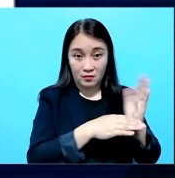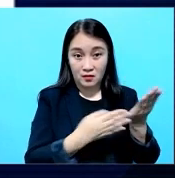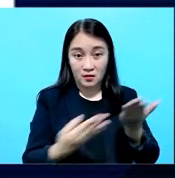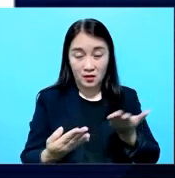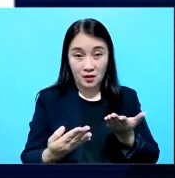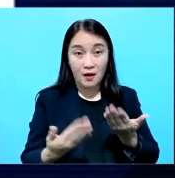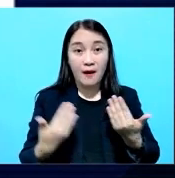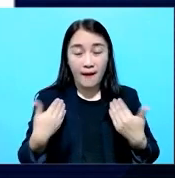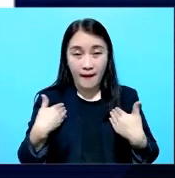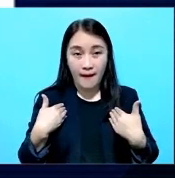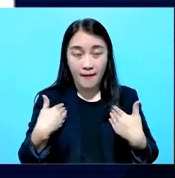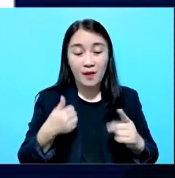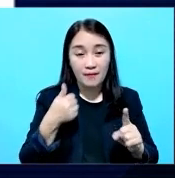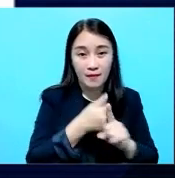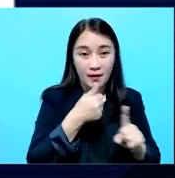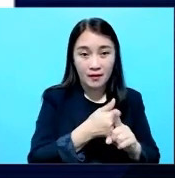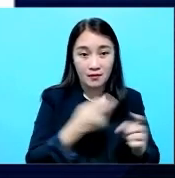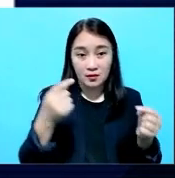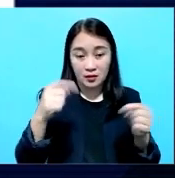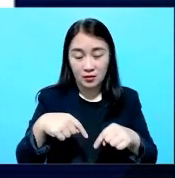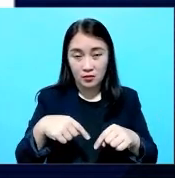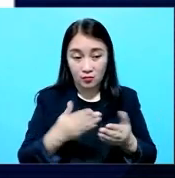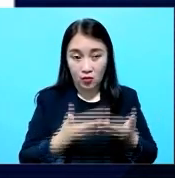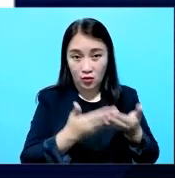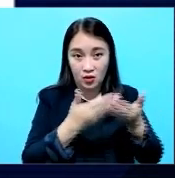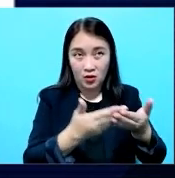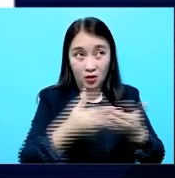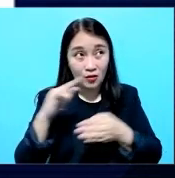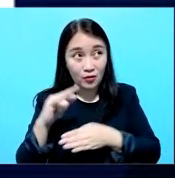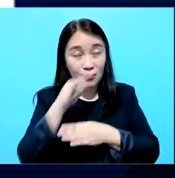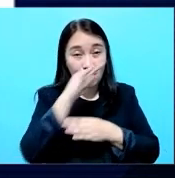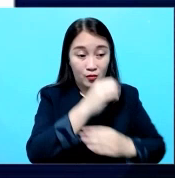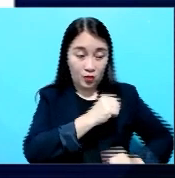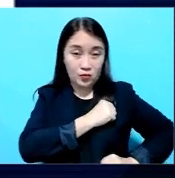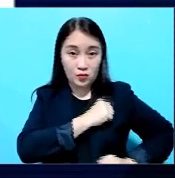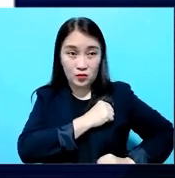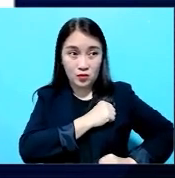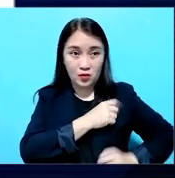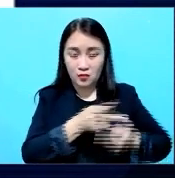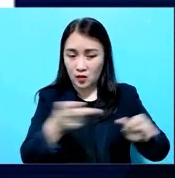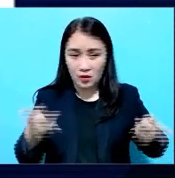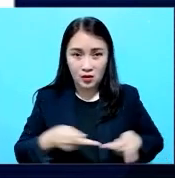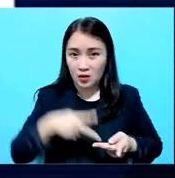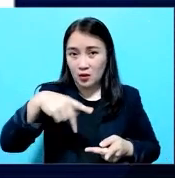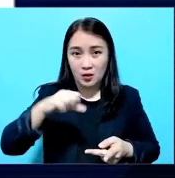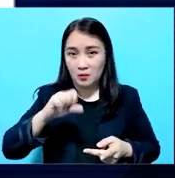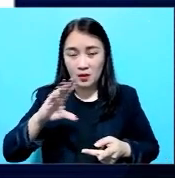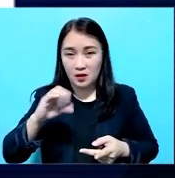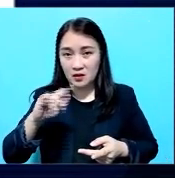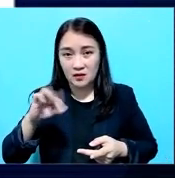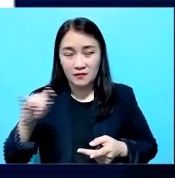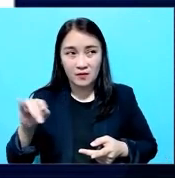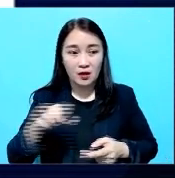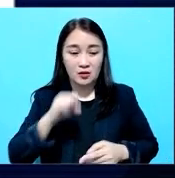mangyaring pag-atake sa ating mga barko, aircraft at mga sundalo sa mga lugar sa Pasipiko, kabilang na ang South China Sea, ay